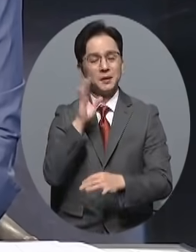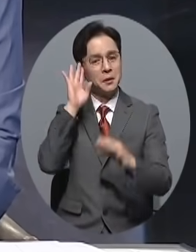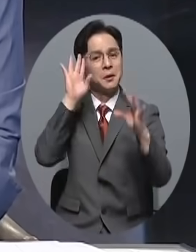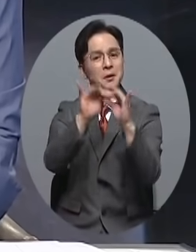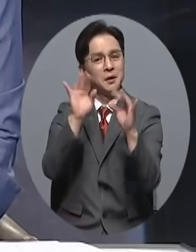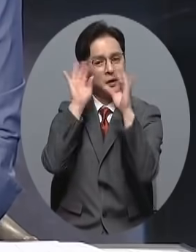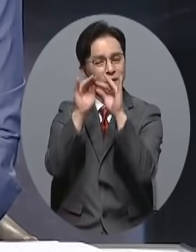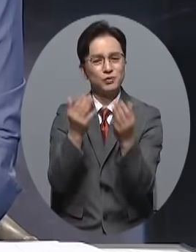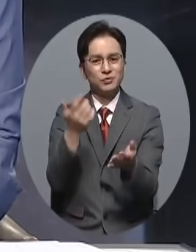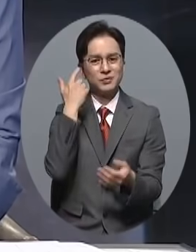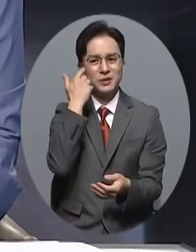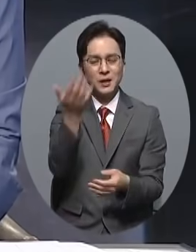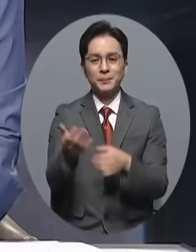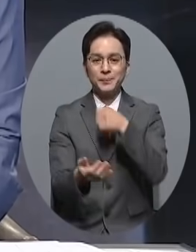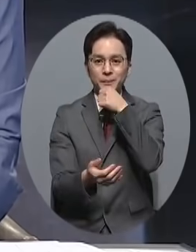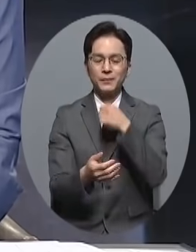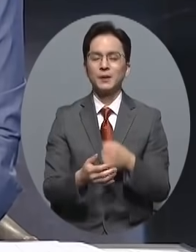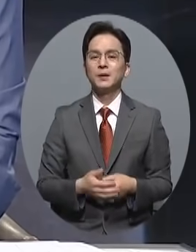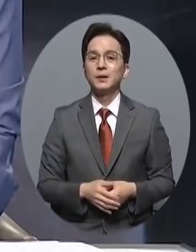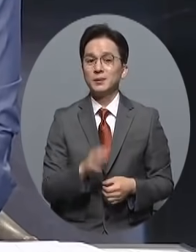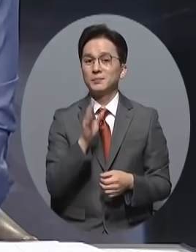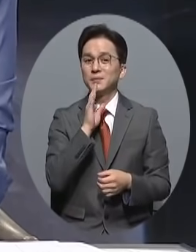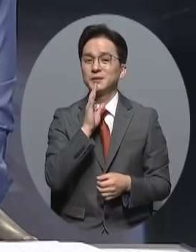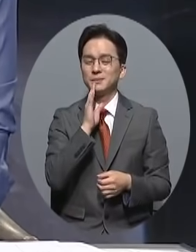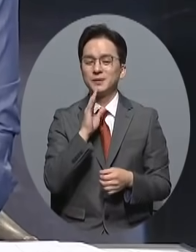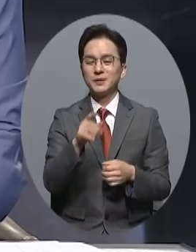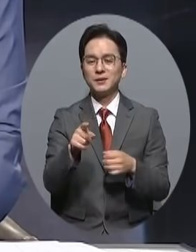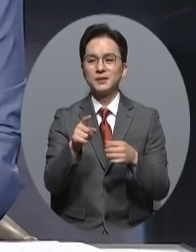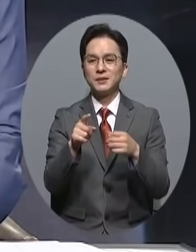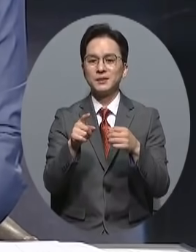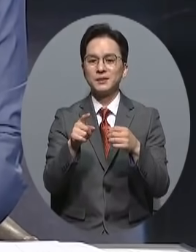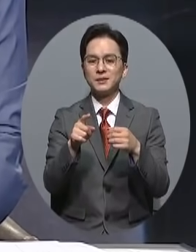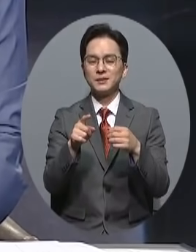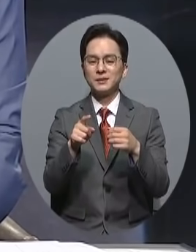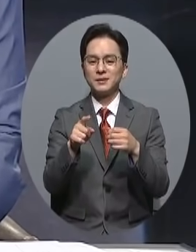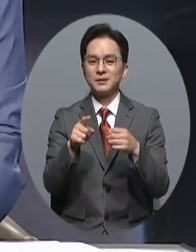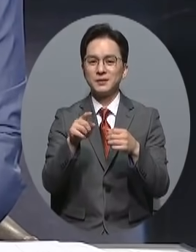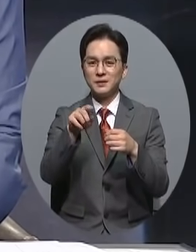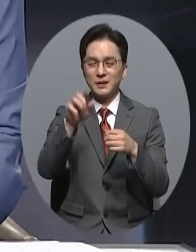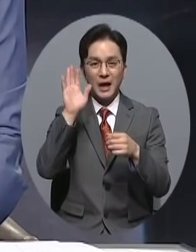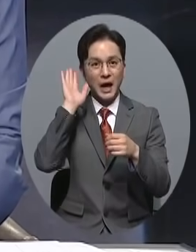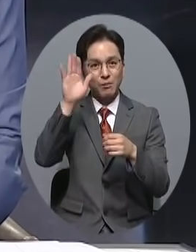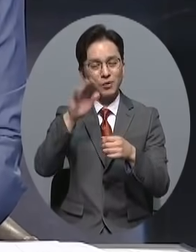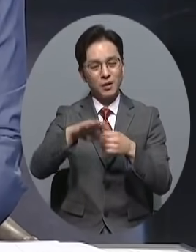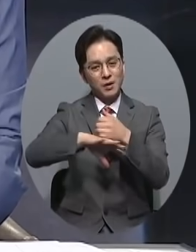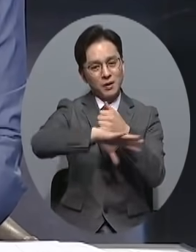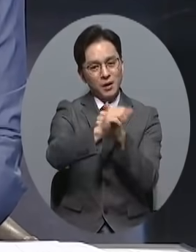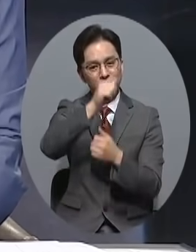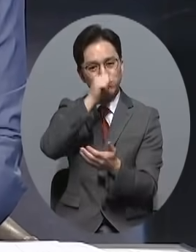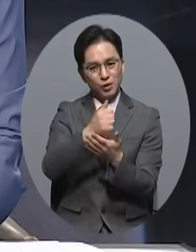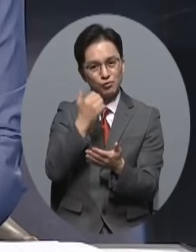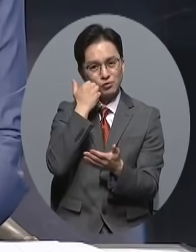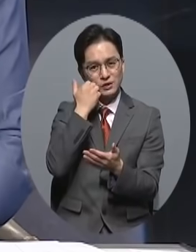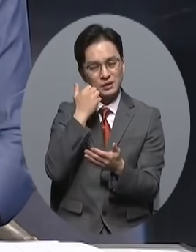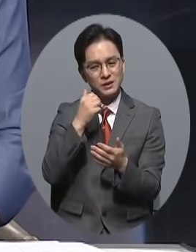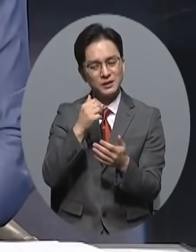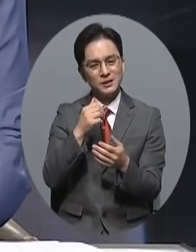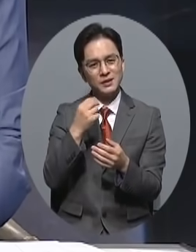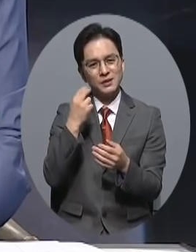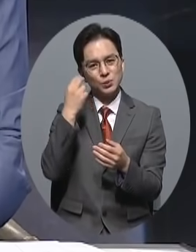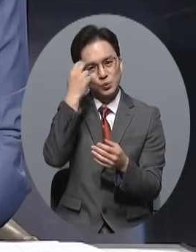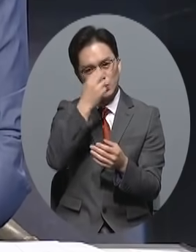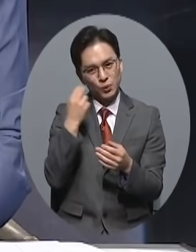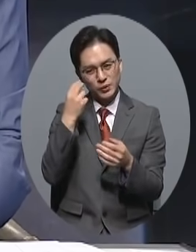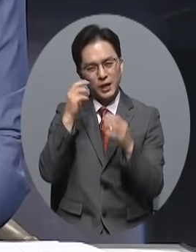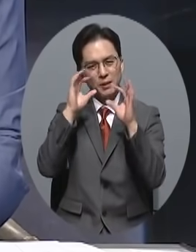가능성도 있는데 그거는 좀 더 지켜봐야 될 것 같고요. 추 전 장관은 이화영 전 경기부지사, 지금은 경기도에